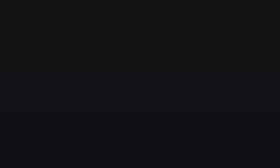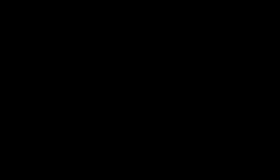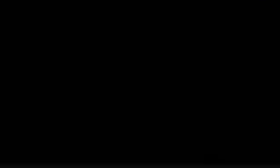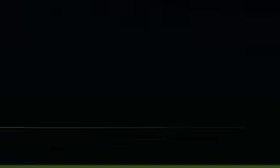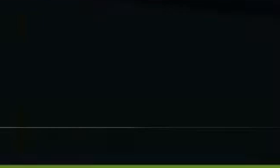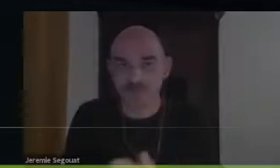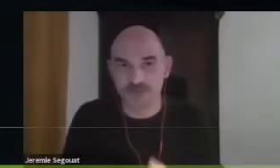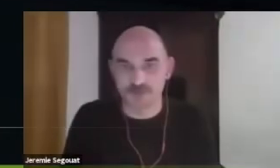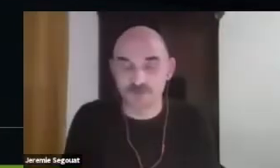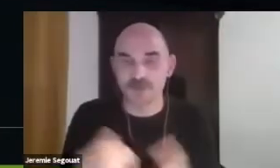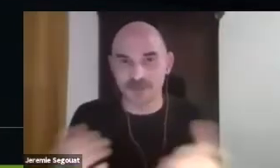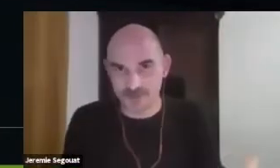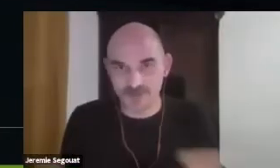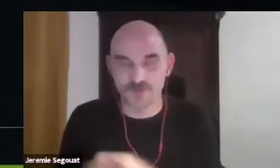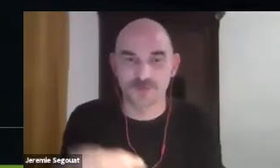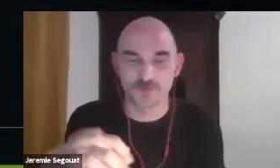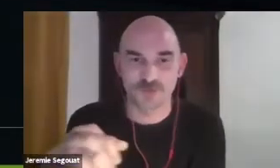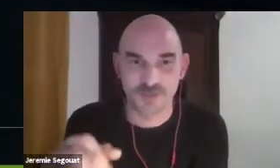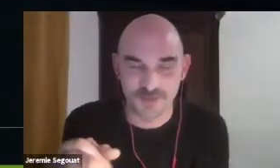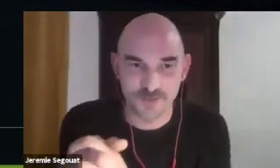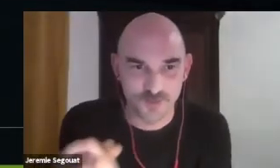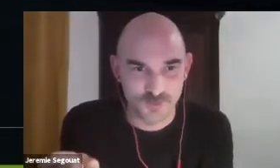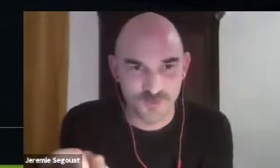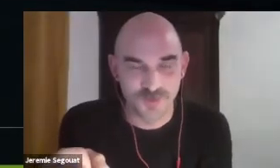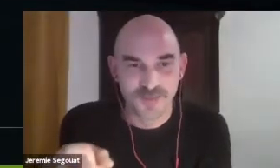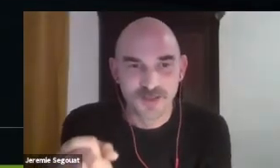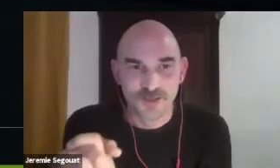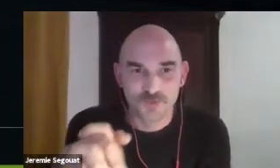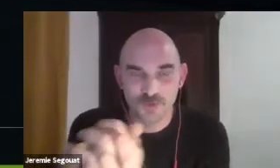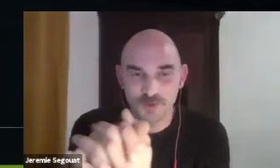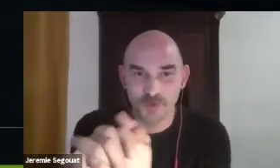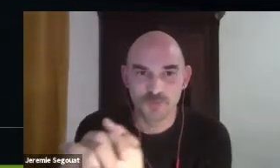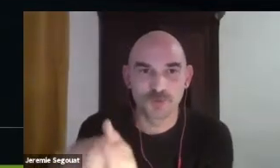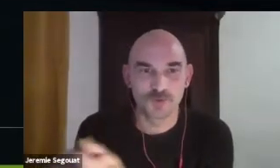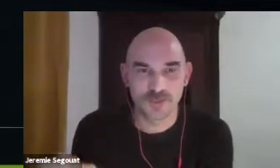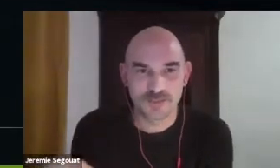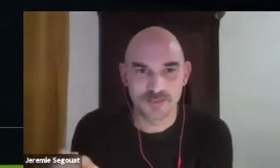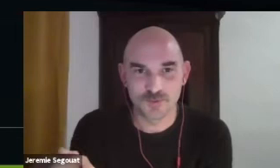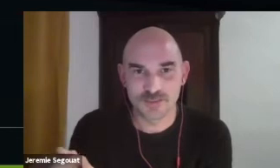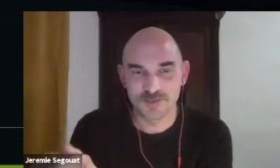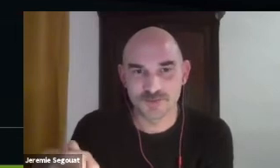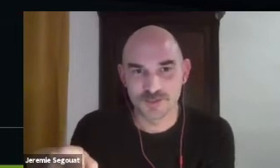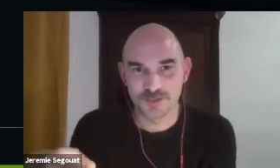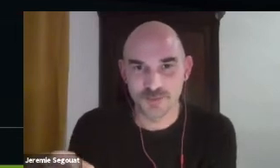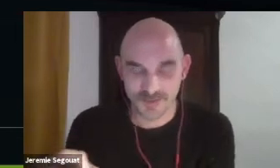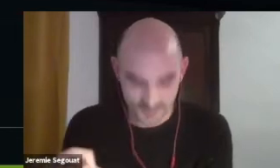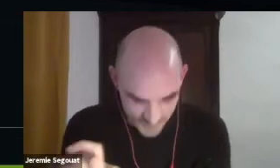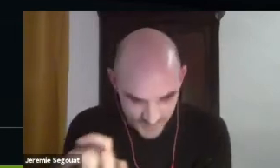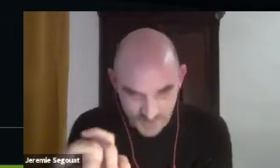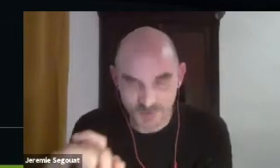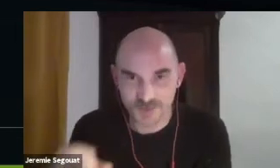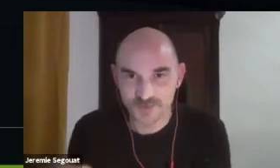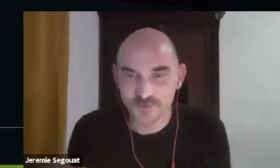d'abord merci pour cette présentation merci aux organisateurs de ce colloque bravo pour une organisation à distance c'est jamais